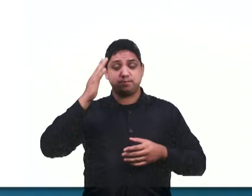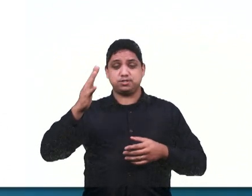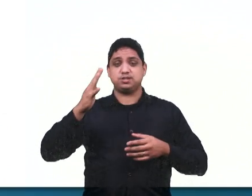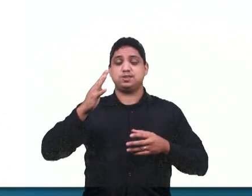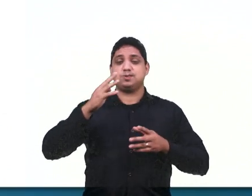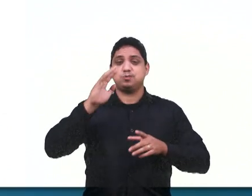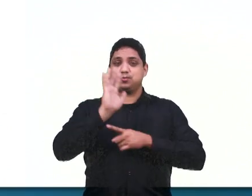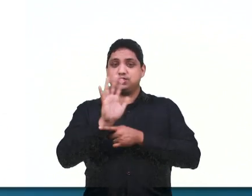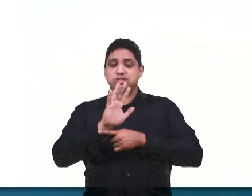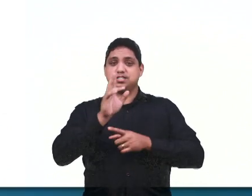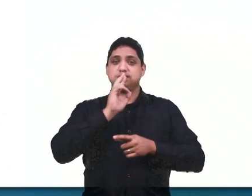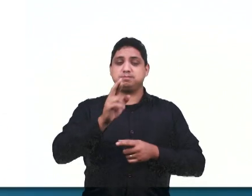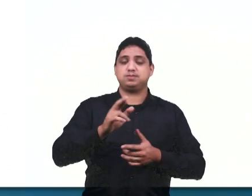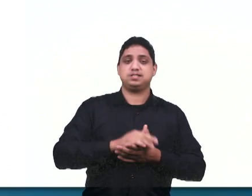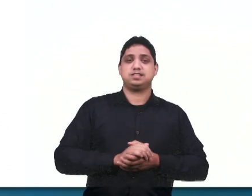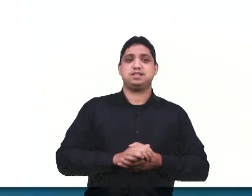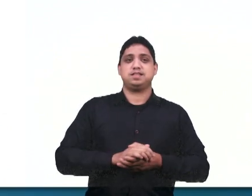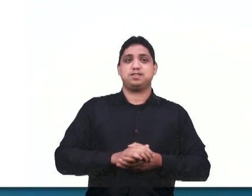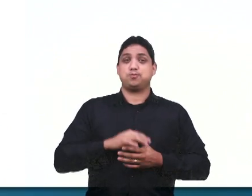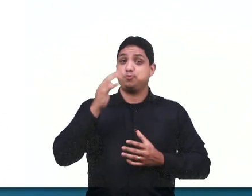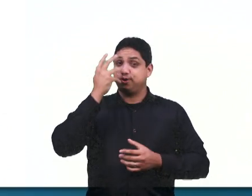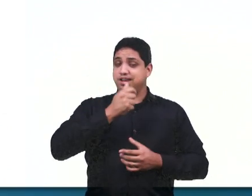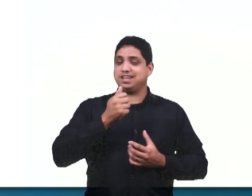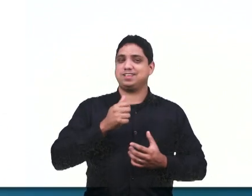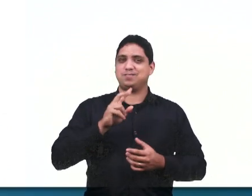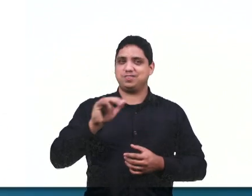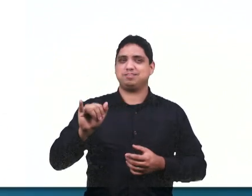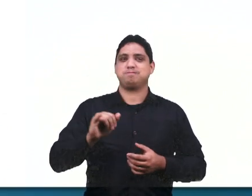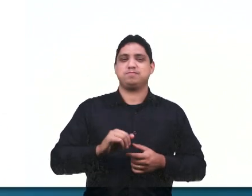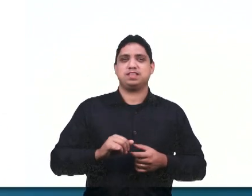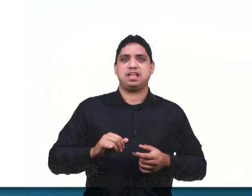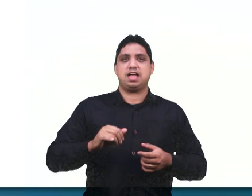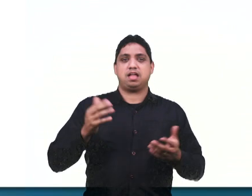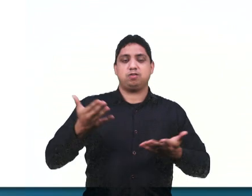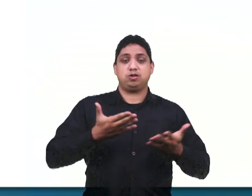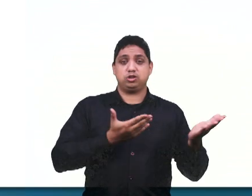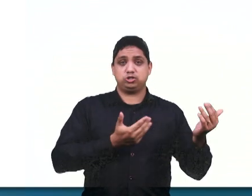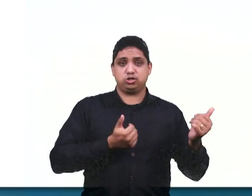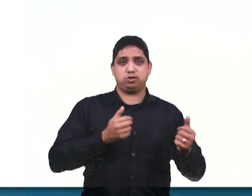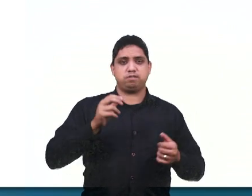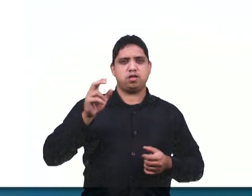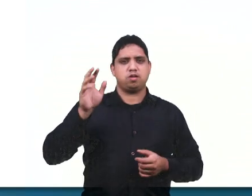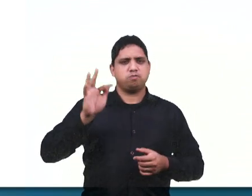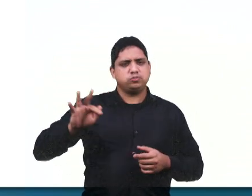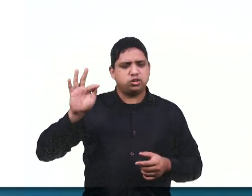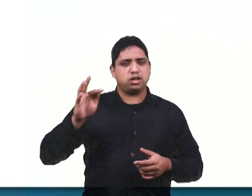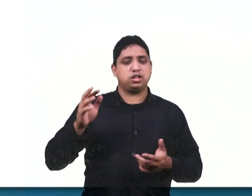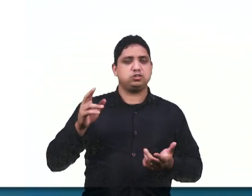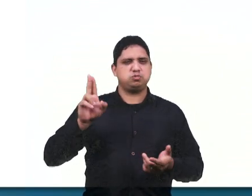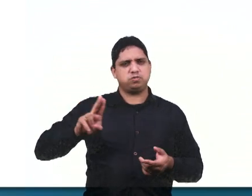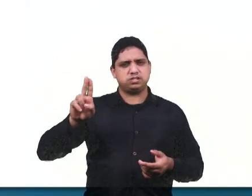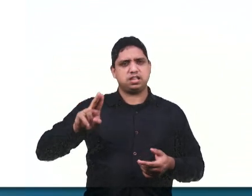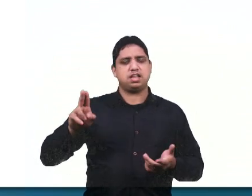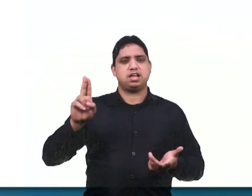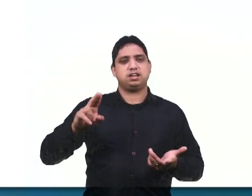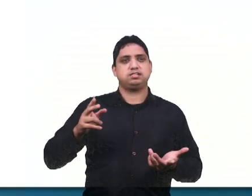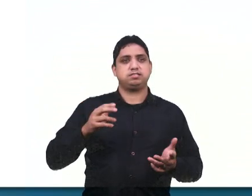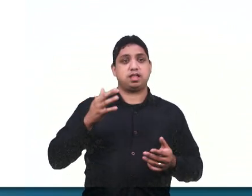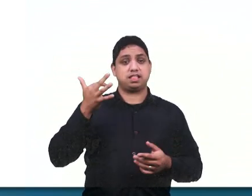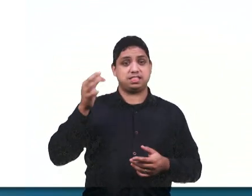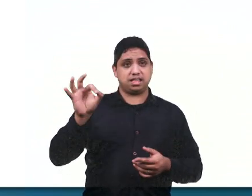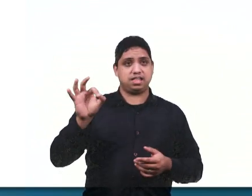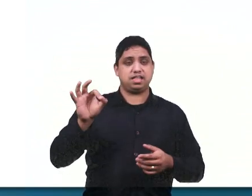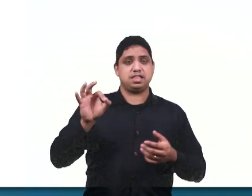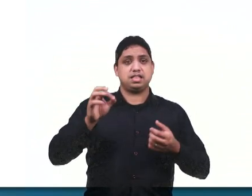Nous imaginons déjà les vidéos avec les enfants répondant. Maintenant, pour les jeunes et les universitaires, question 10, la dernière